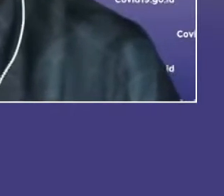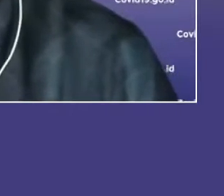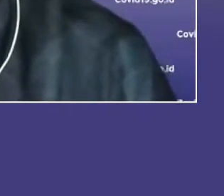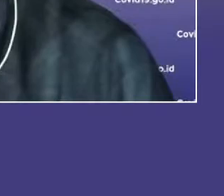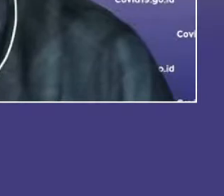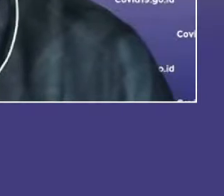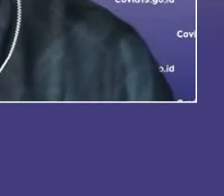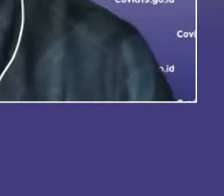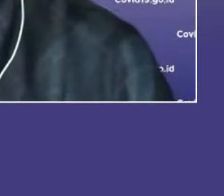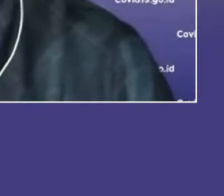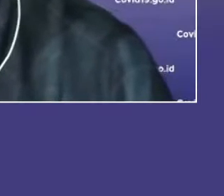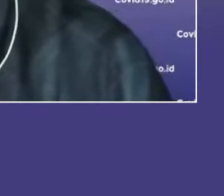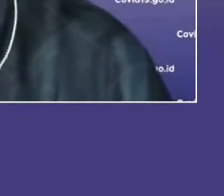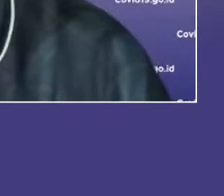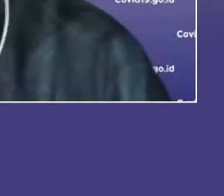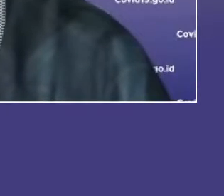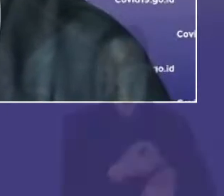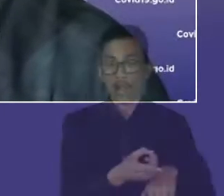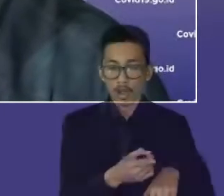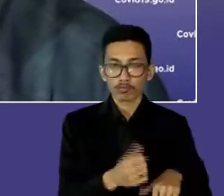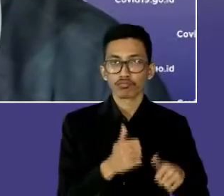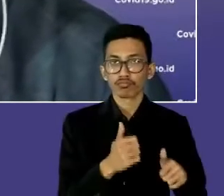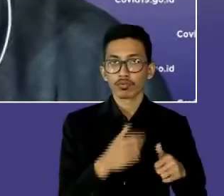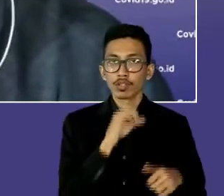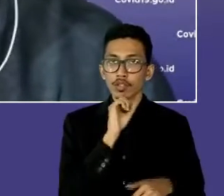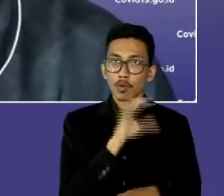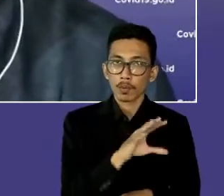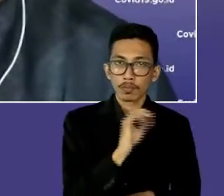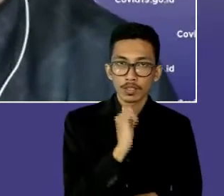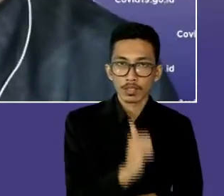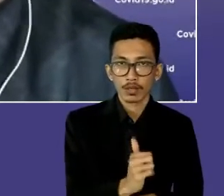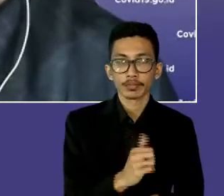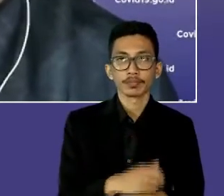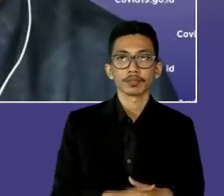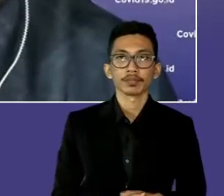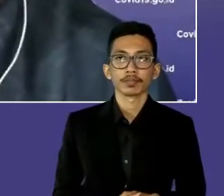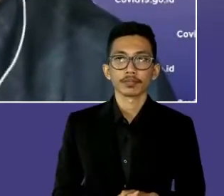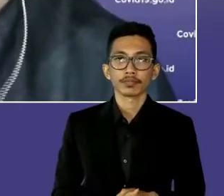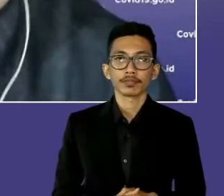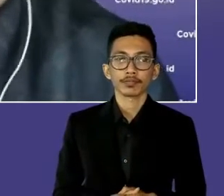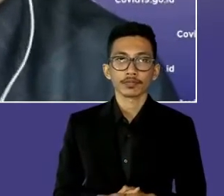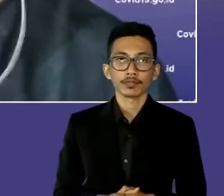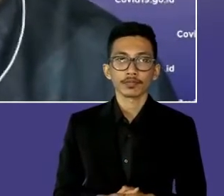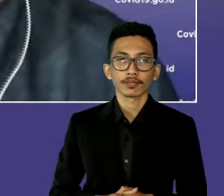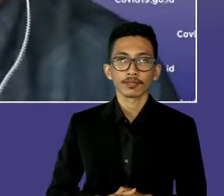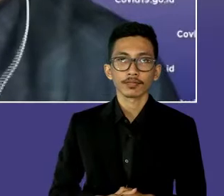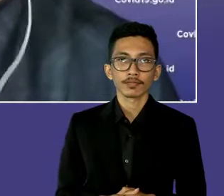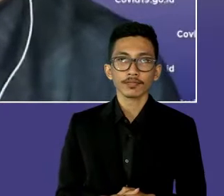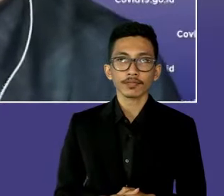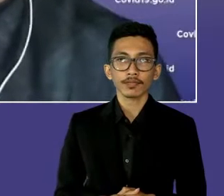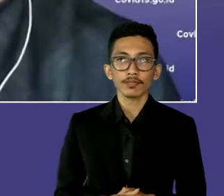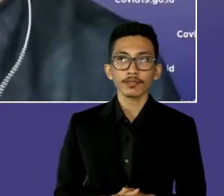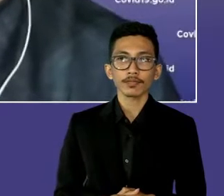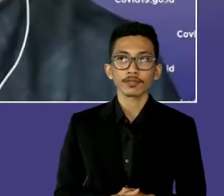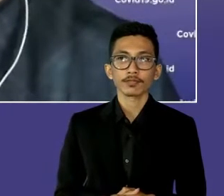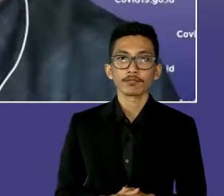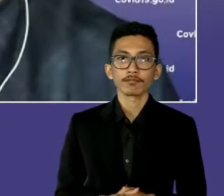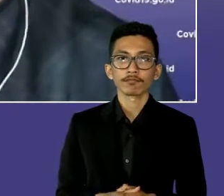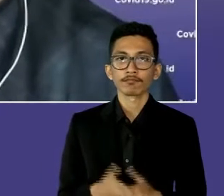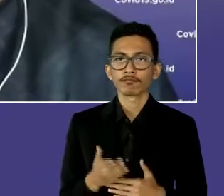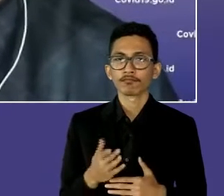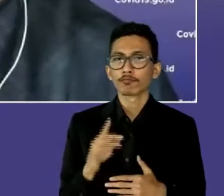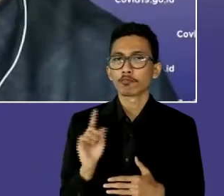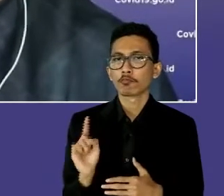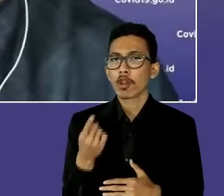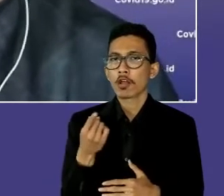kita akan kembali ke pertanyaan, kalau belum terjawab dari slide-nya nanti kita jawab langsung pastinya ya Dr. Dewi ya. Yuk kita mulai